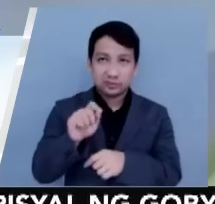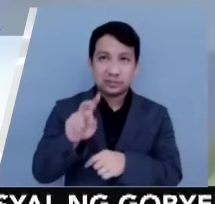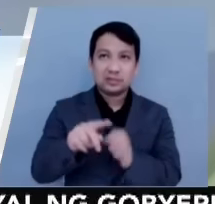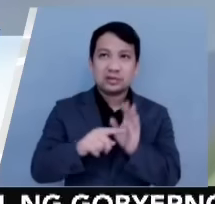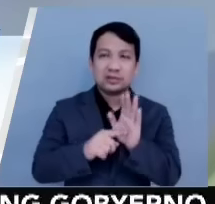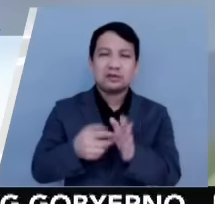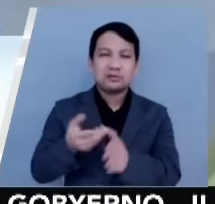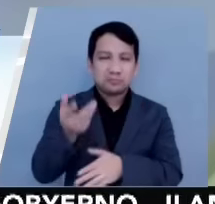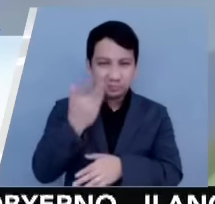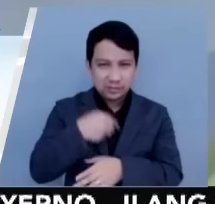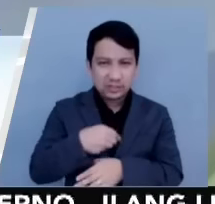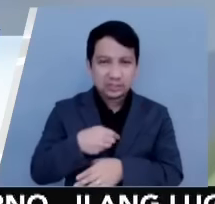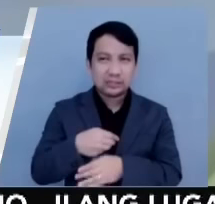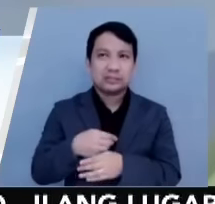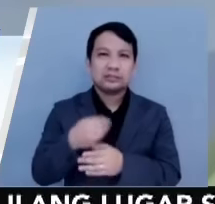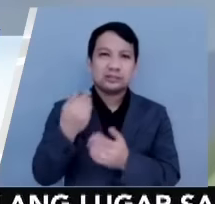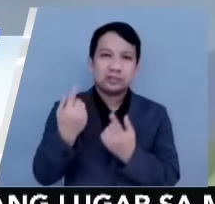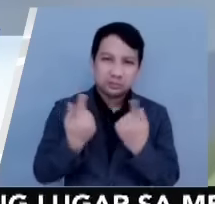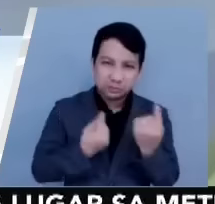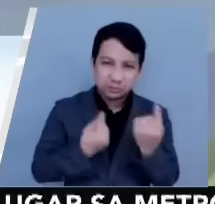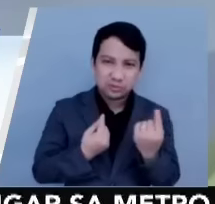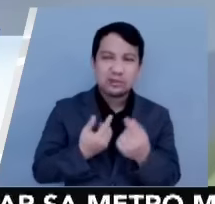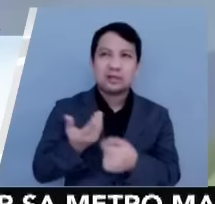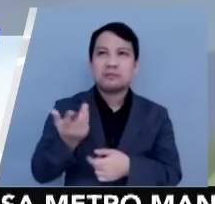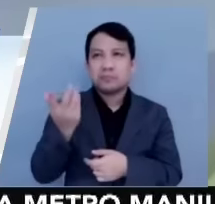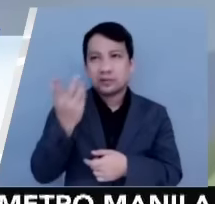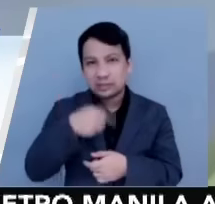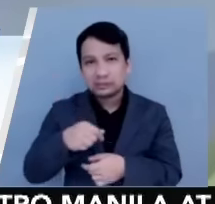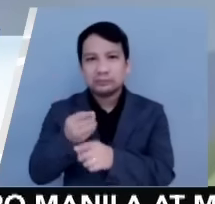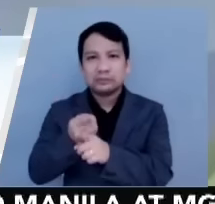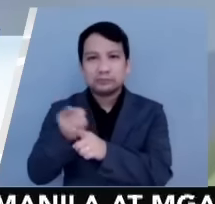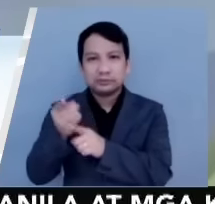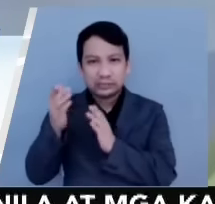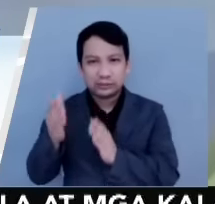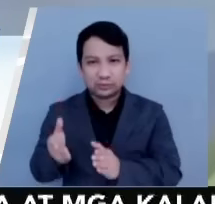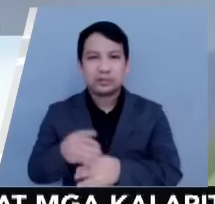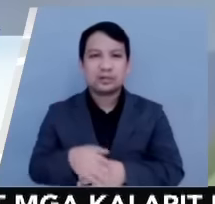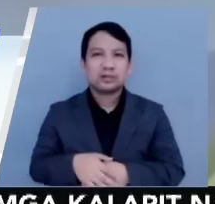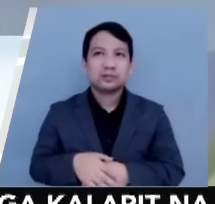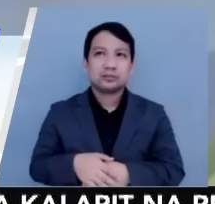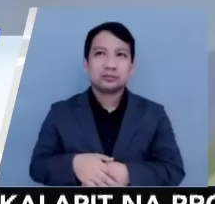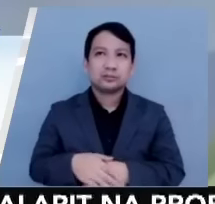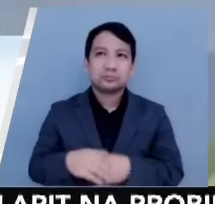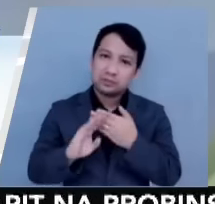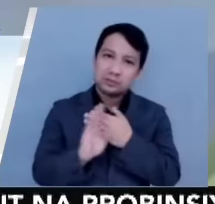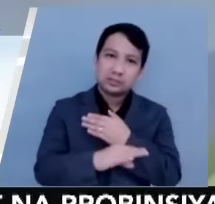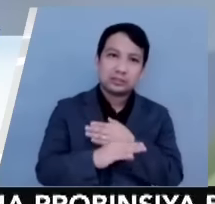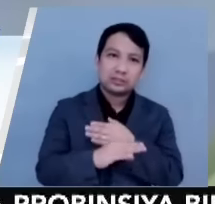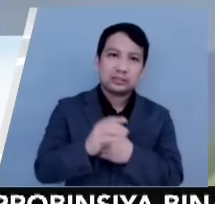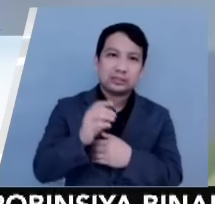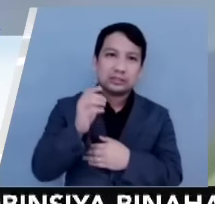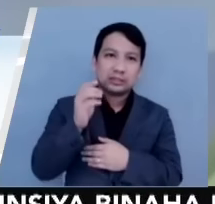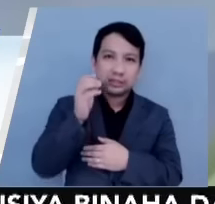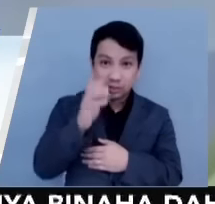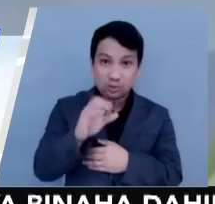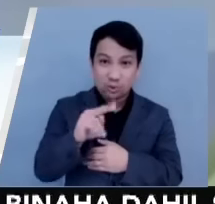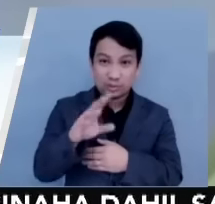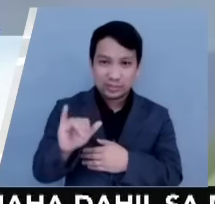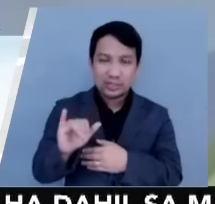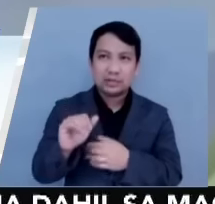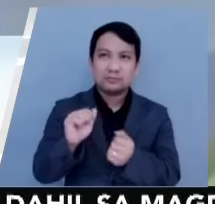aming material, apakagaling na aming director, of course, ang pagbabalik ni Tita Connie. So it's really a